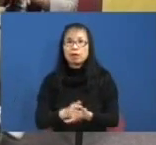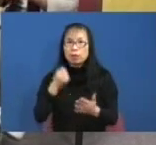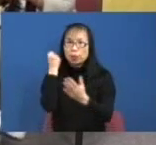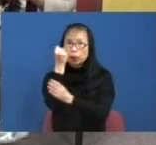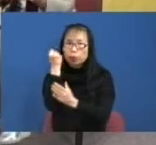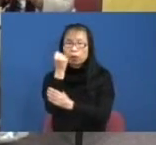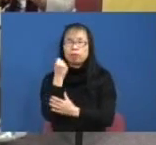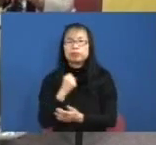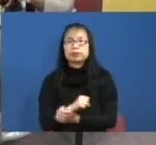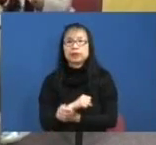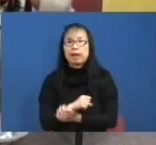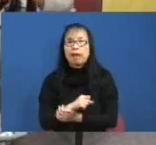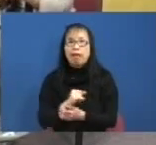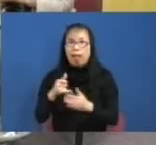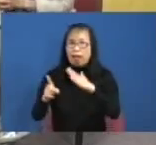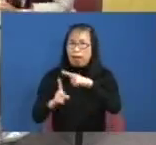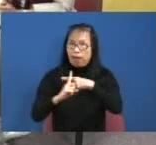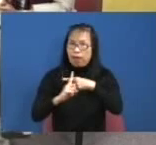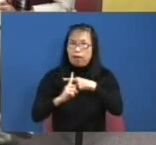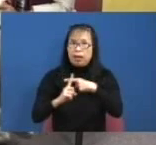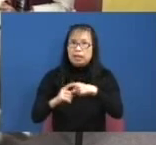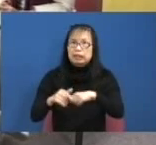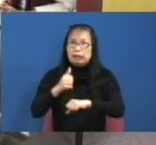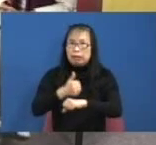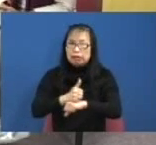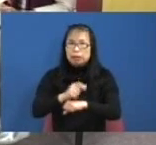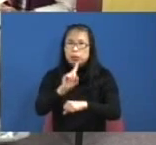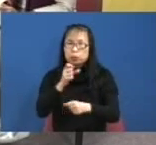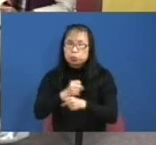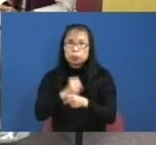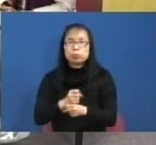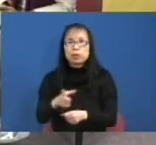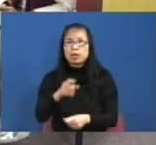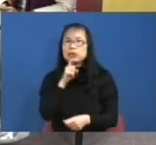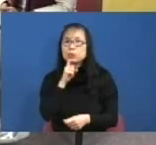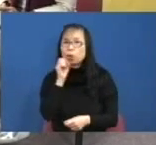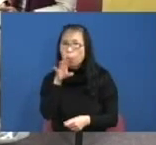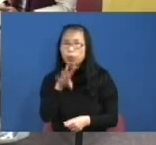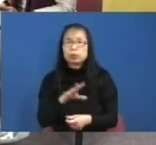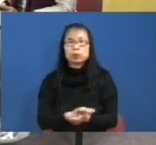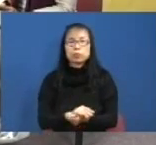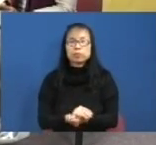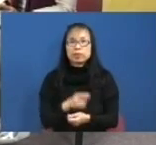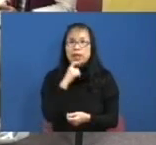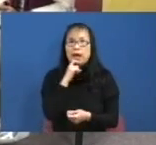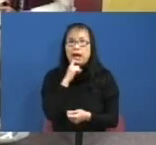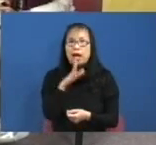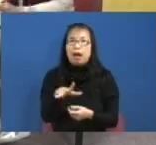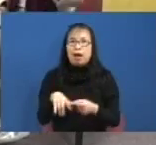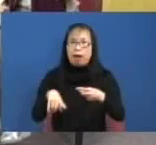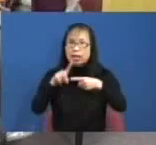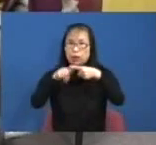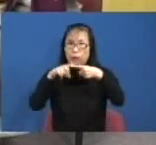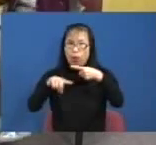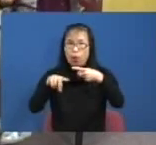即係譬如抵抗一啲危機嘅時候怎樣處理？咁特別有提過咧，就話啊，原來我哋喺大亞灣啊，